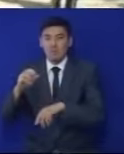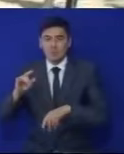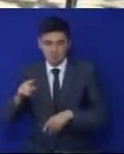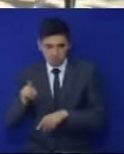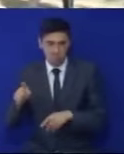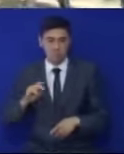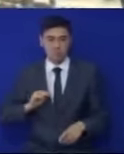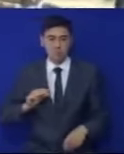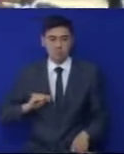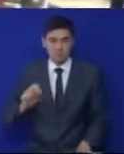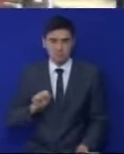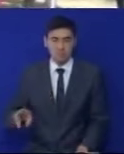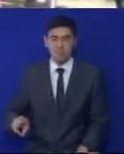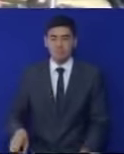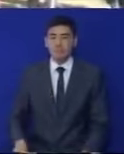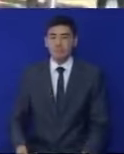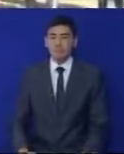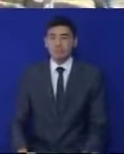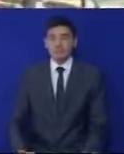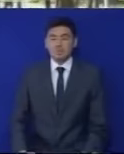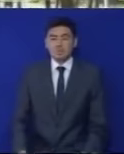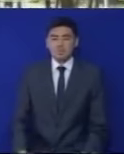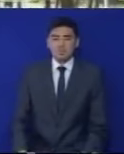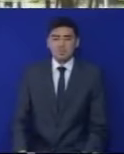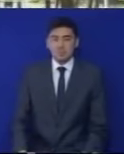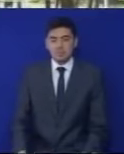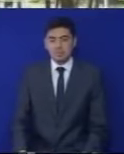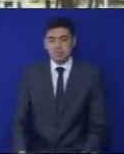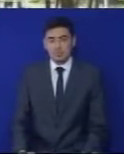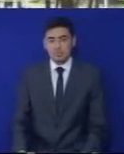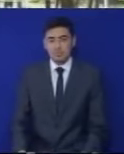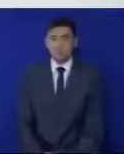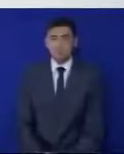жолға қойылған. Рысқұл Мәдбасова, Нұргүл Садықова, Мерей Жақманов, Семей телеарнасы.